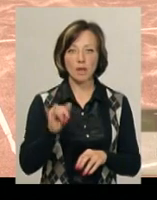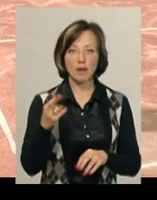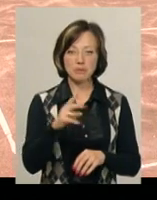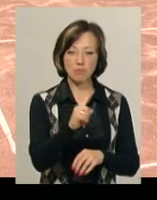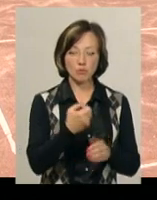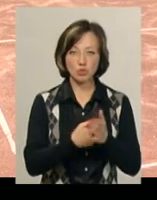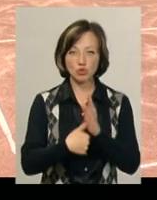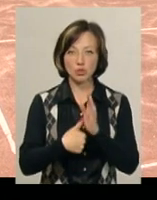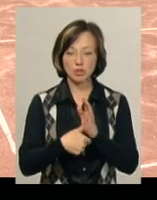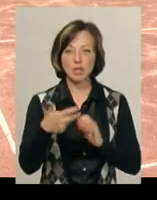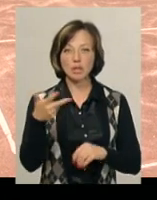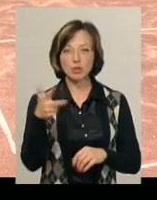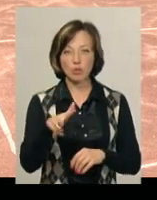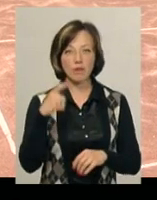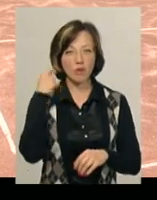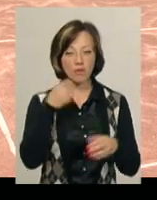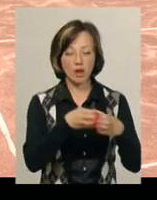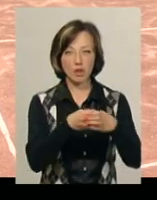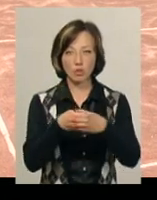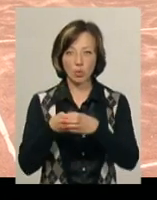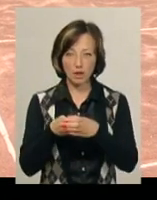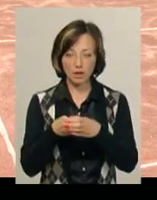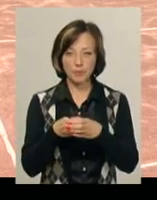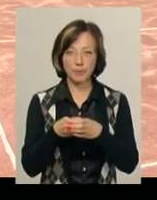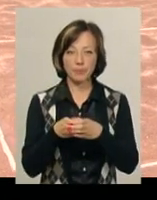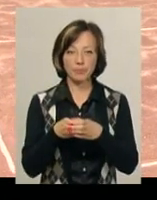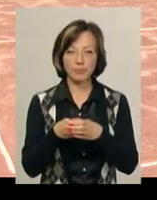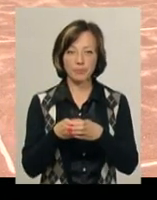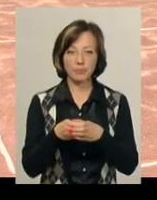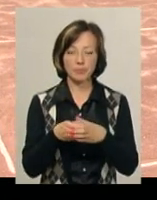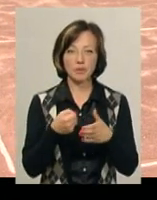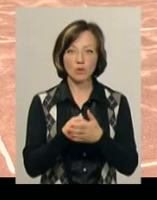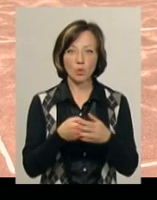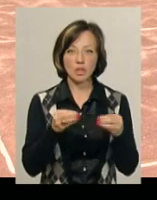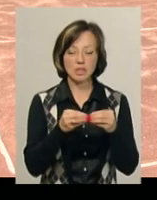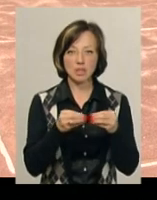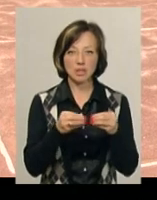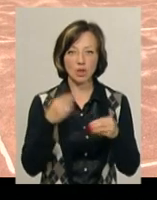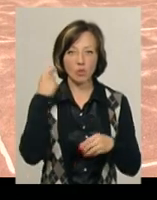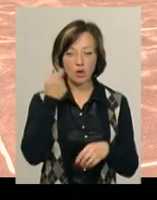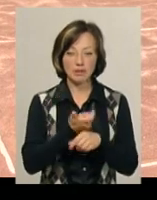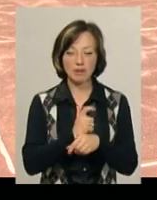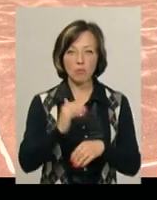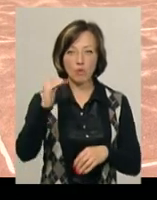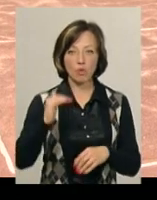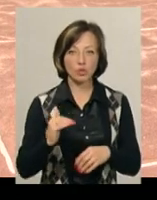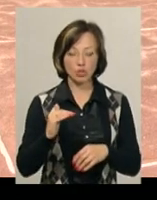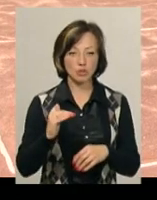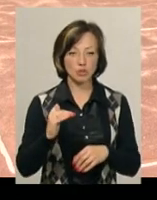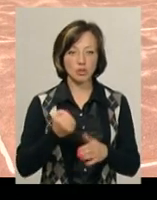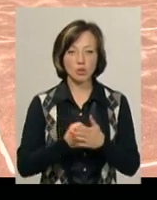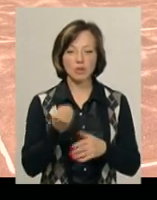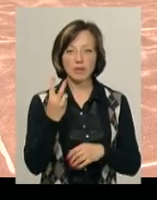6 в трьох вікових категоріях. До 10 років – це наймолодші,